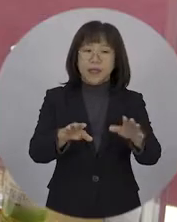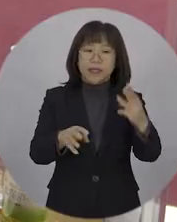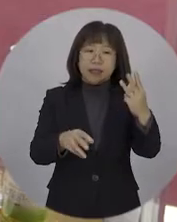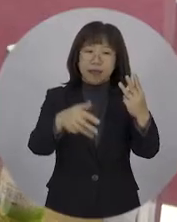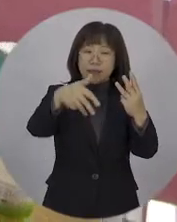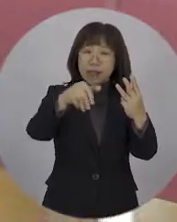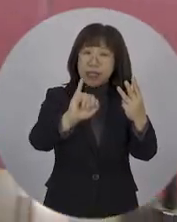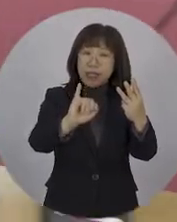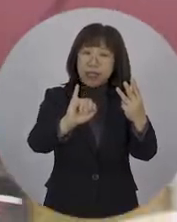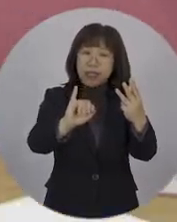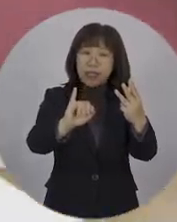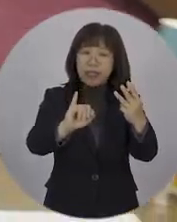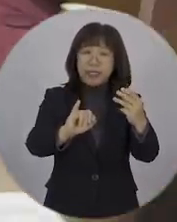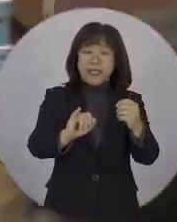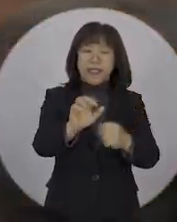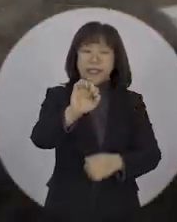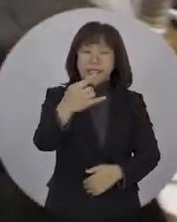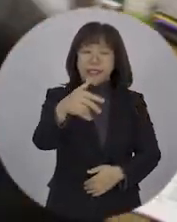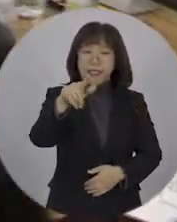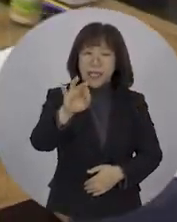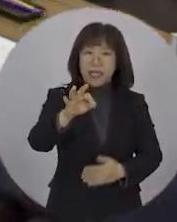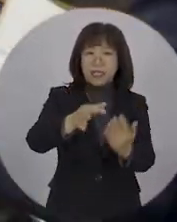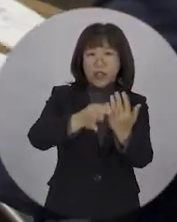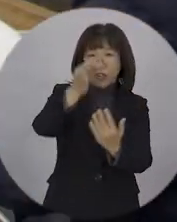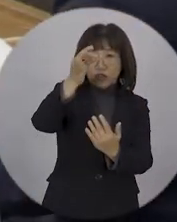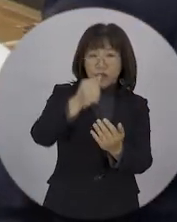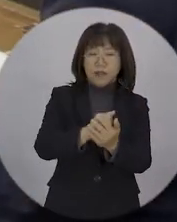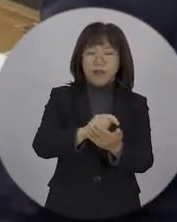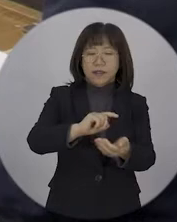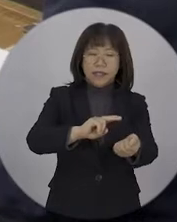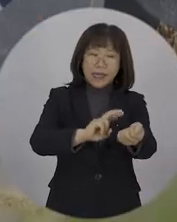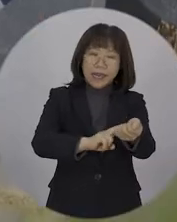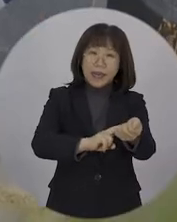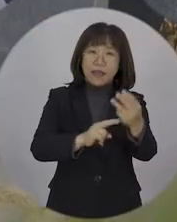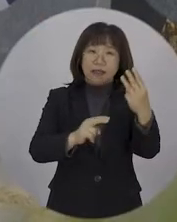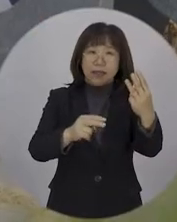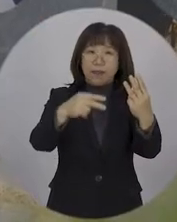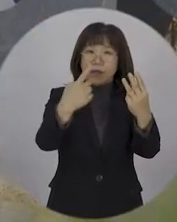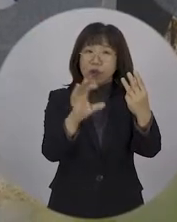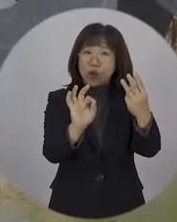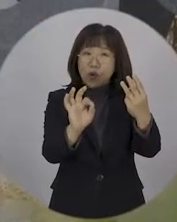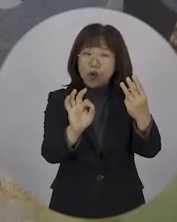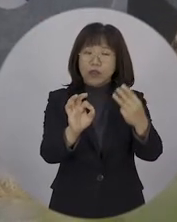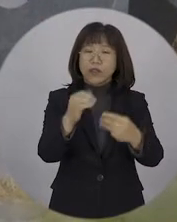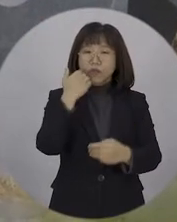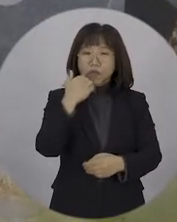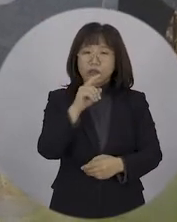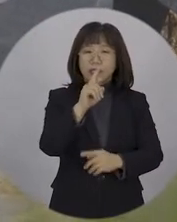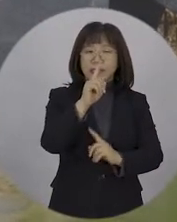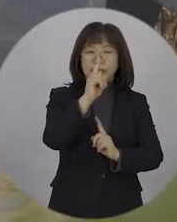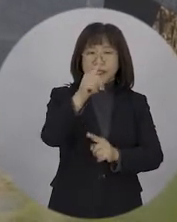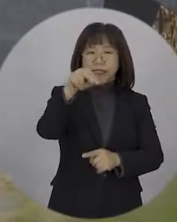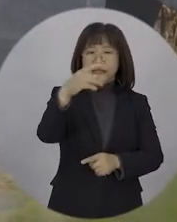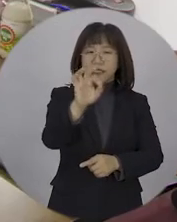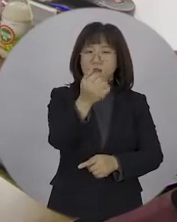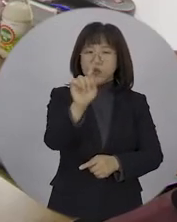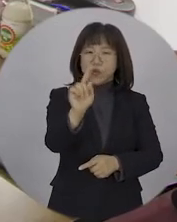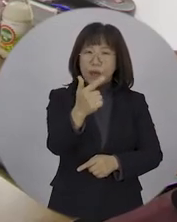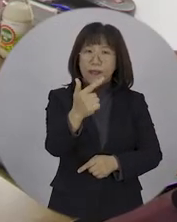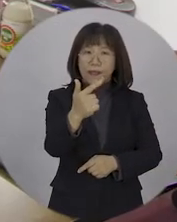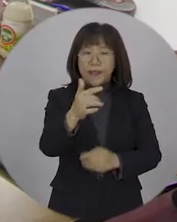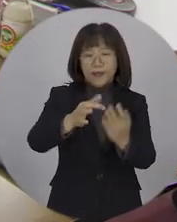회의에서는 제3기 공동의장을 선출하는 시간을 갖고 가양삼동 주민자치회장인 이승환 위원을